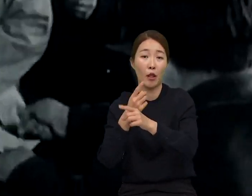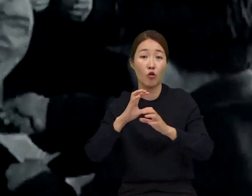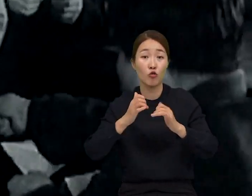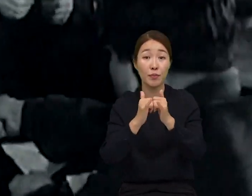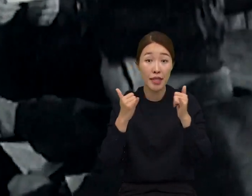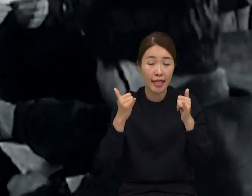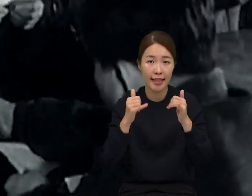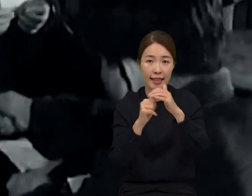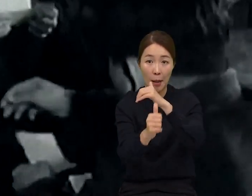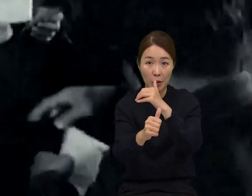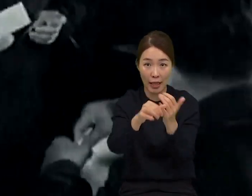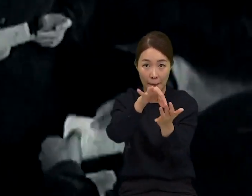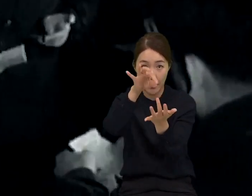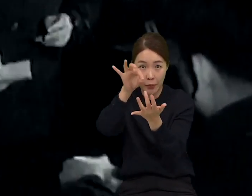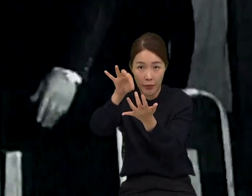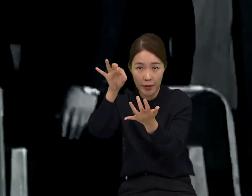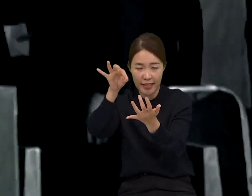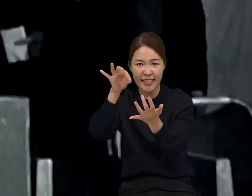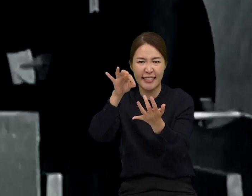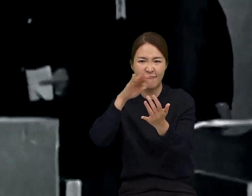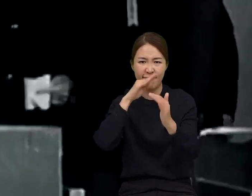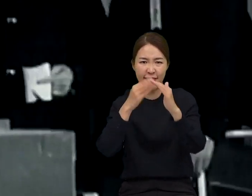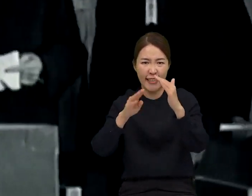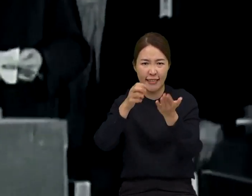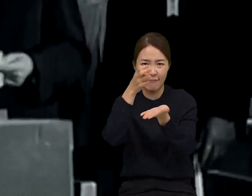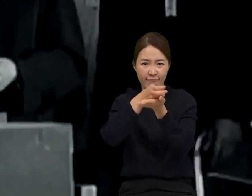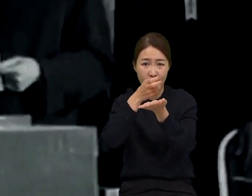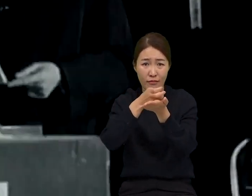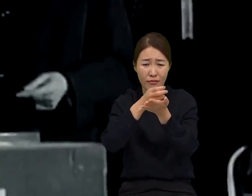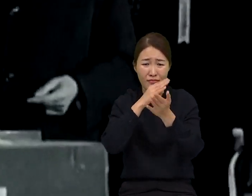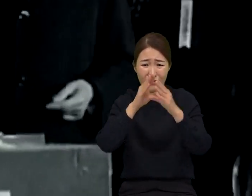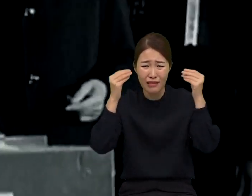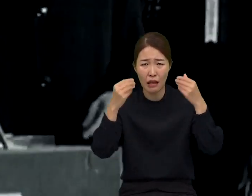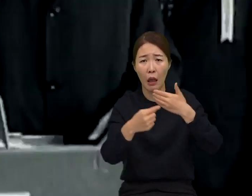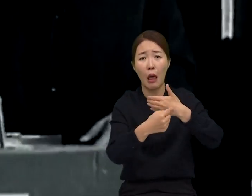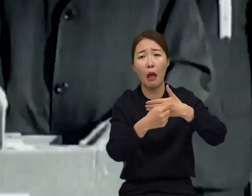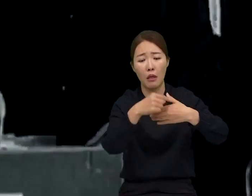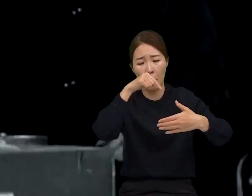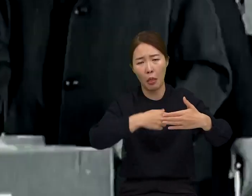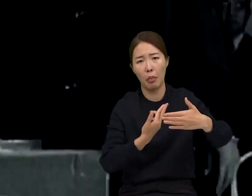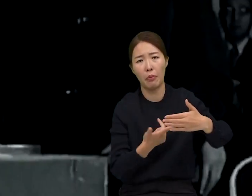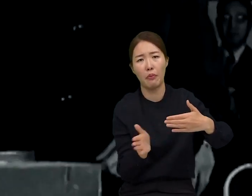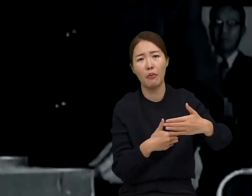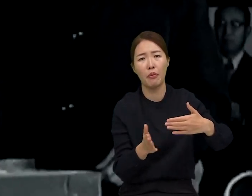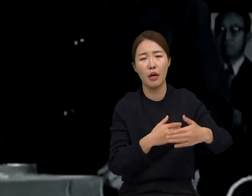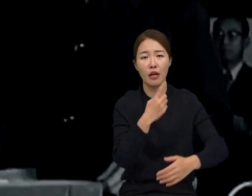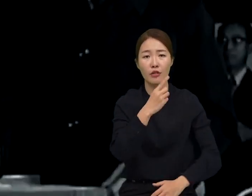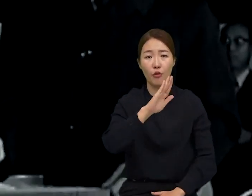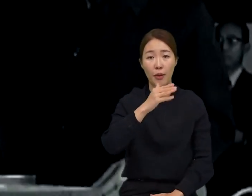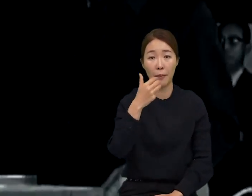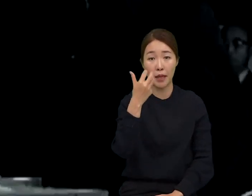국민이 자신의 대표자를 뽑는 대의제 민주주의는 껍데기만 남았다.